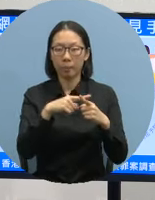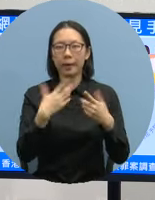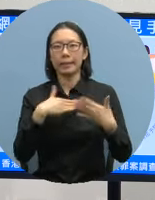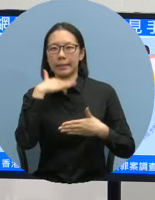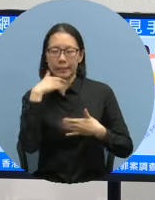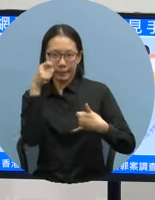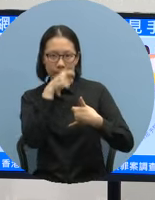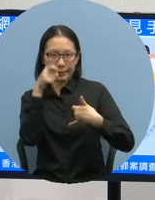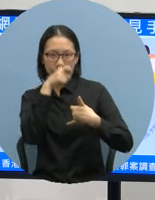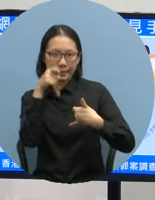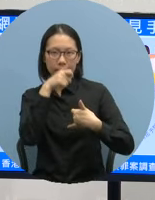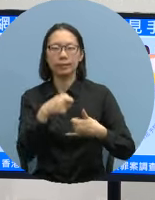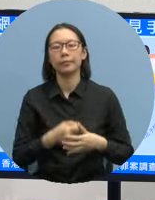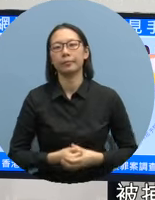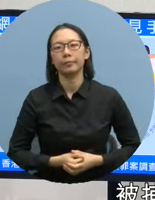查的。